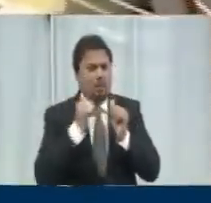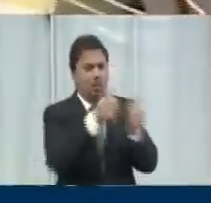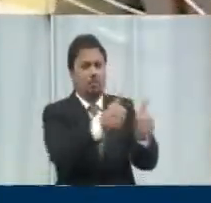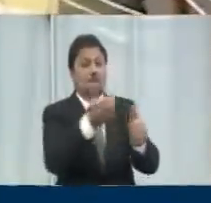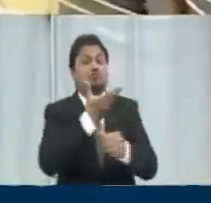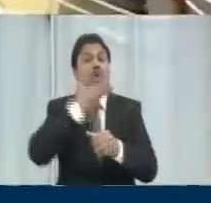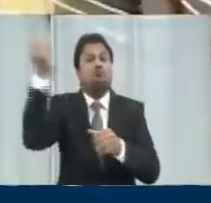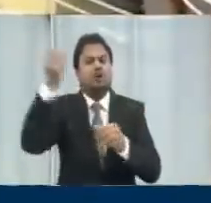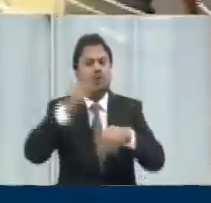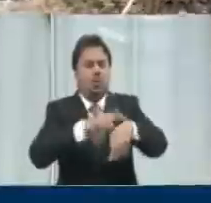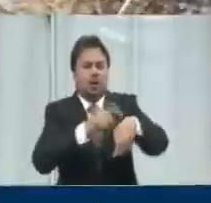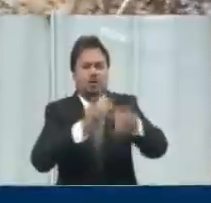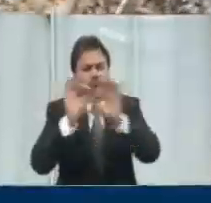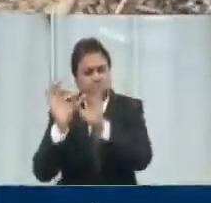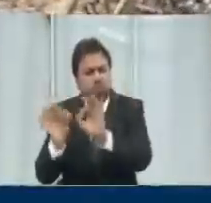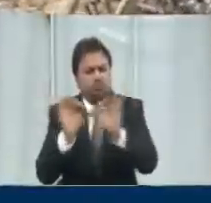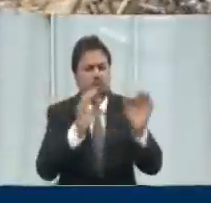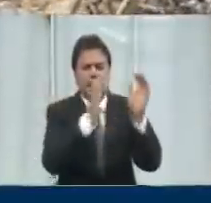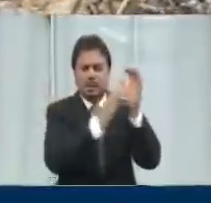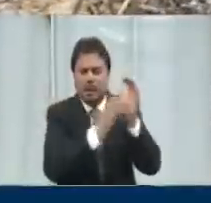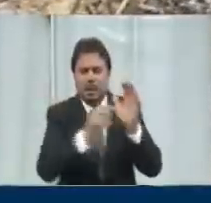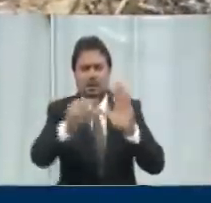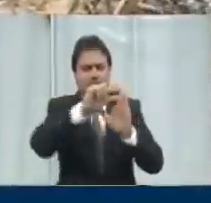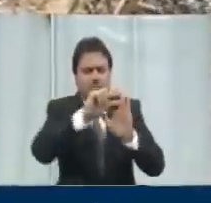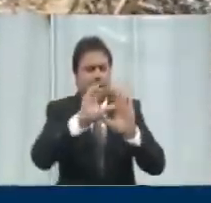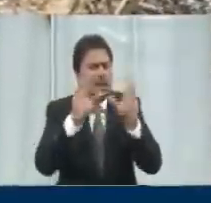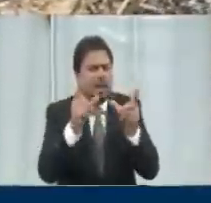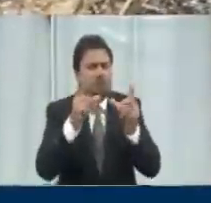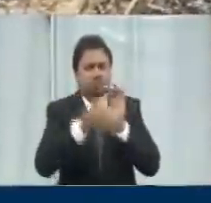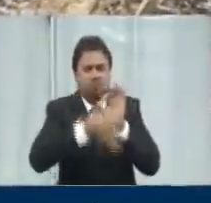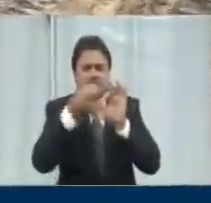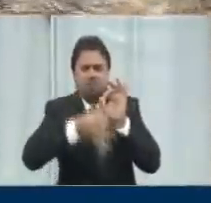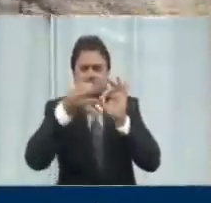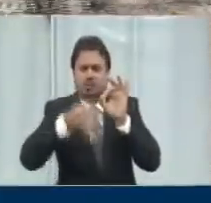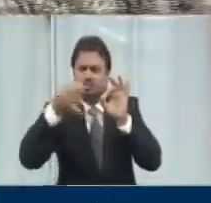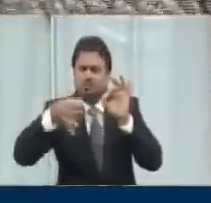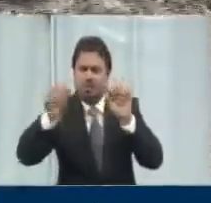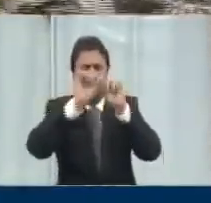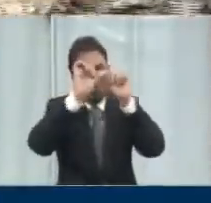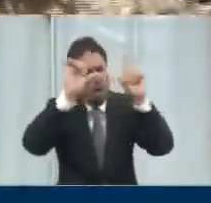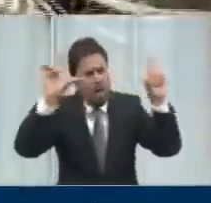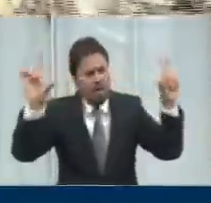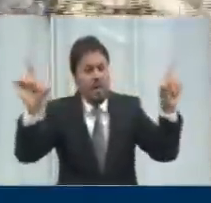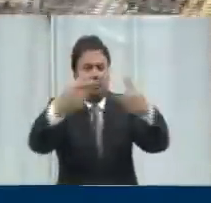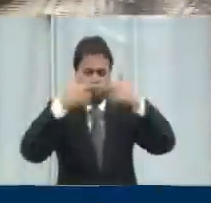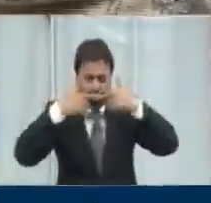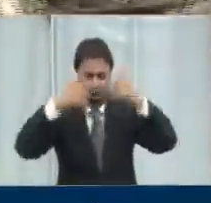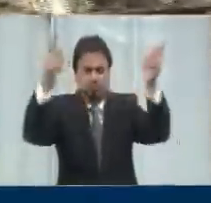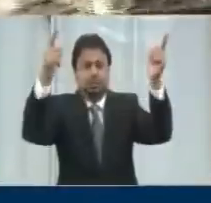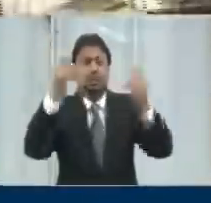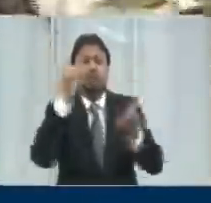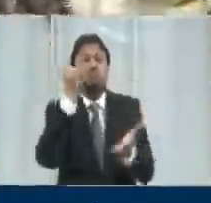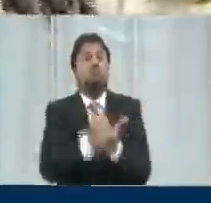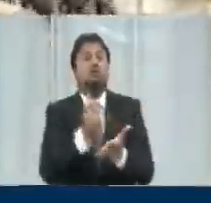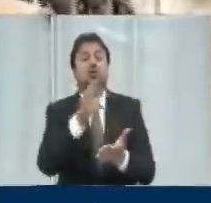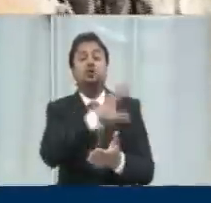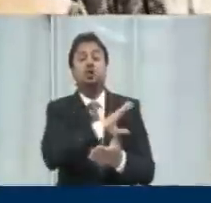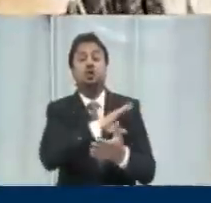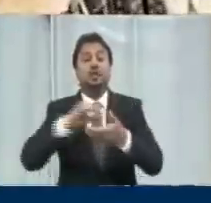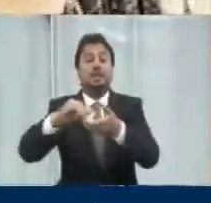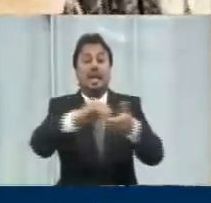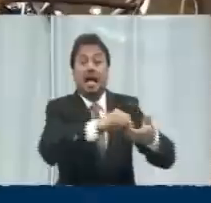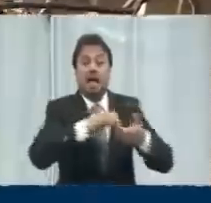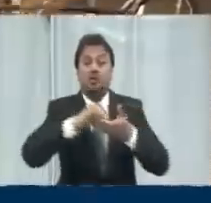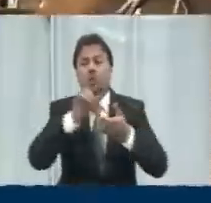المحافظة ويحددون كل ملابسات الحادث، وهل كانت يعني مثلا لربما قوات التحالف اللي